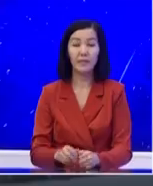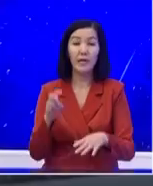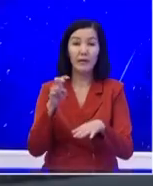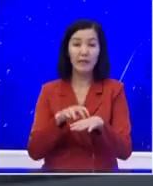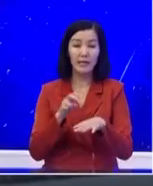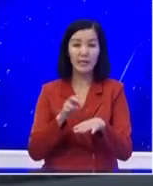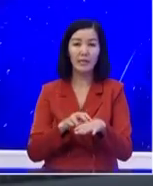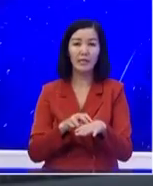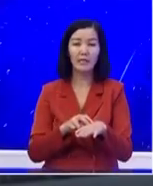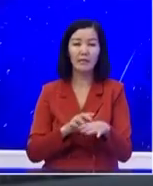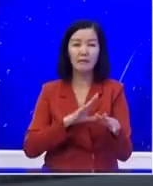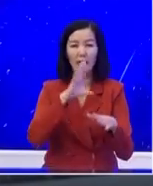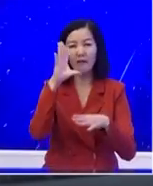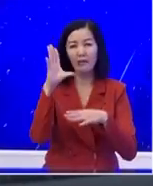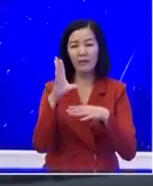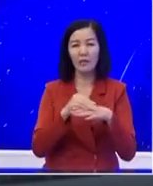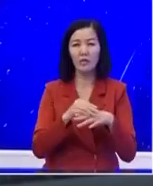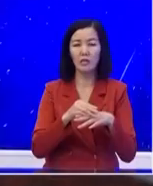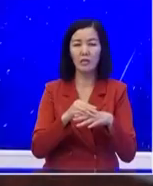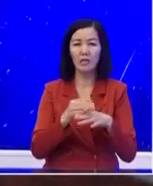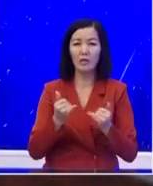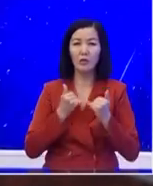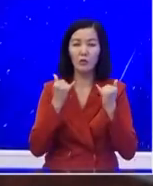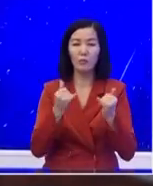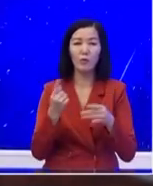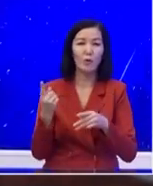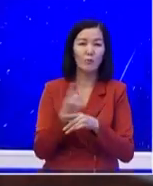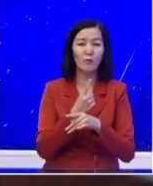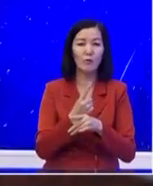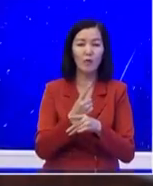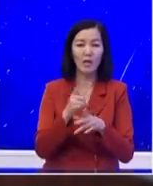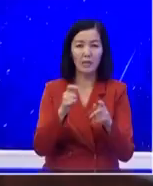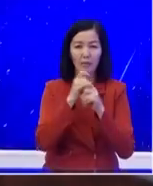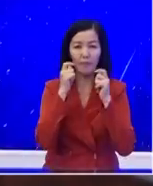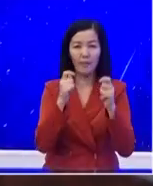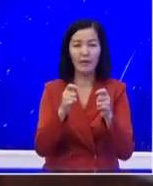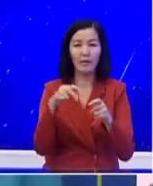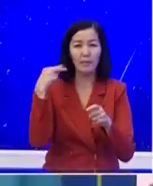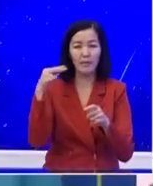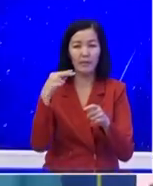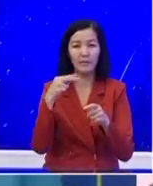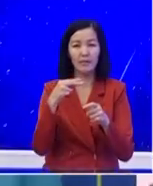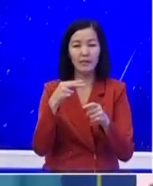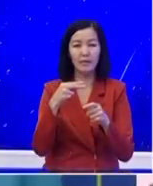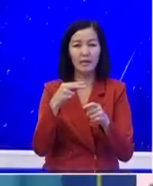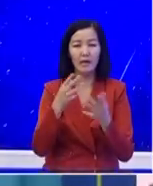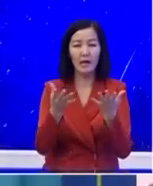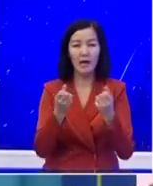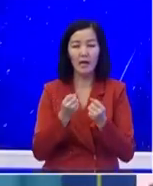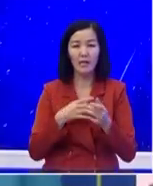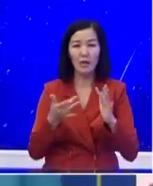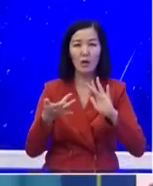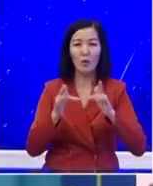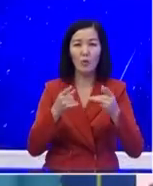Ақхалаттылардың 4 айлық тынымсыз еңбегі ескерусіз қалмады. Алғашқы легі бүгін лайықты марапатын президент алдында алды. Онлайн байланысқа